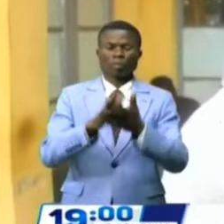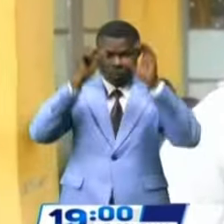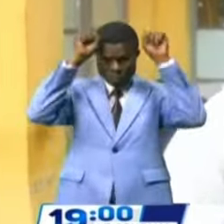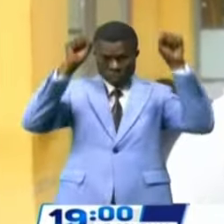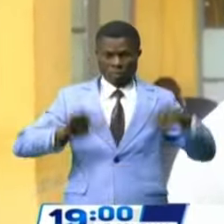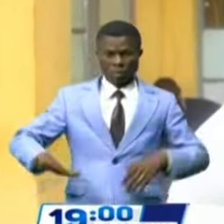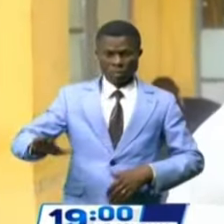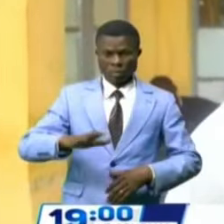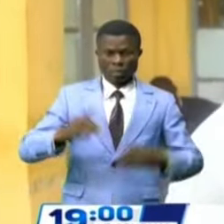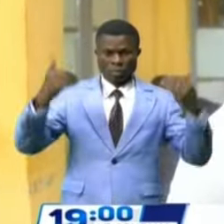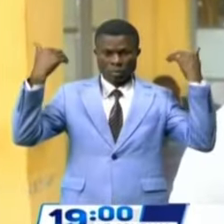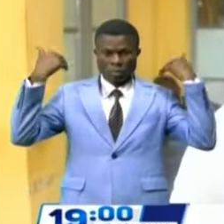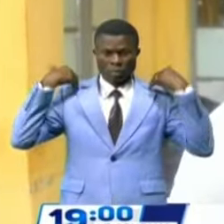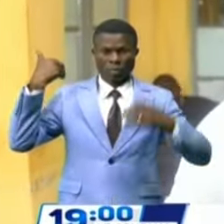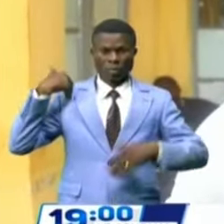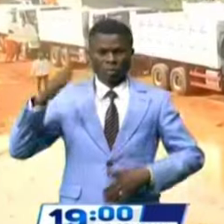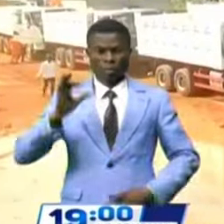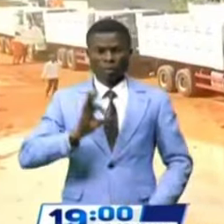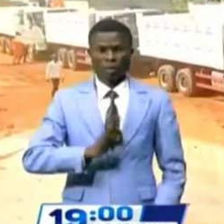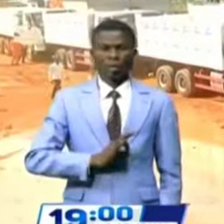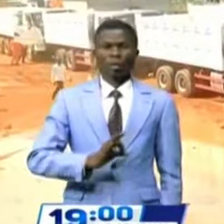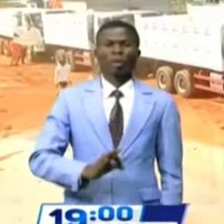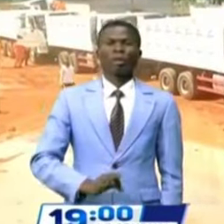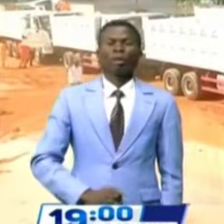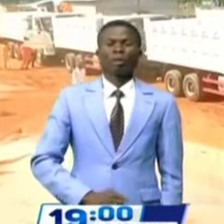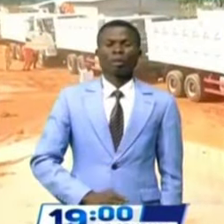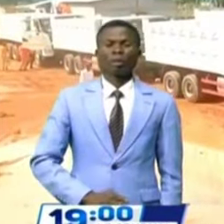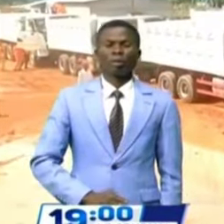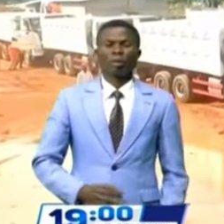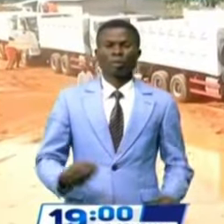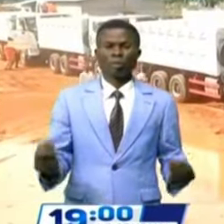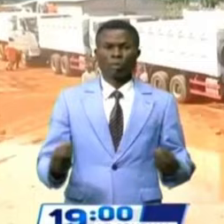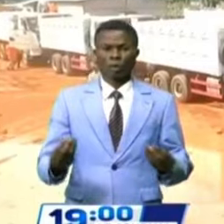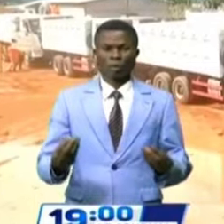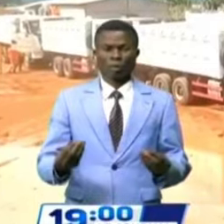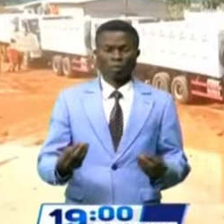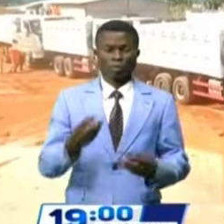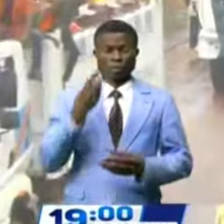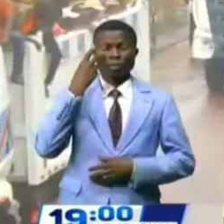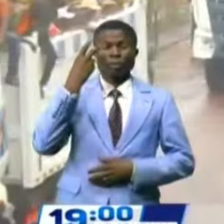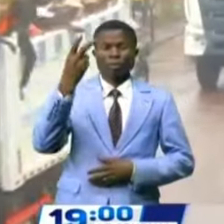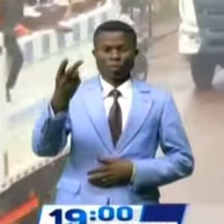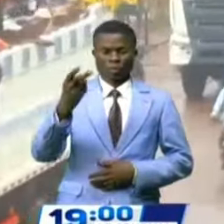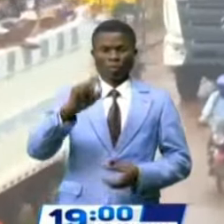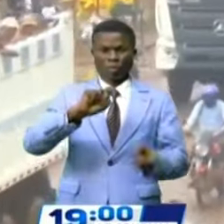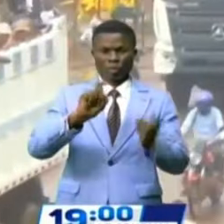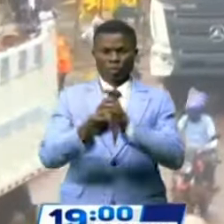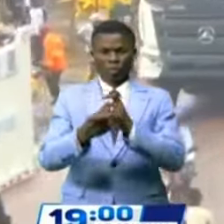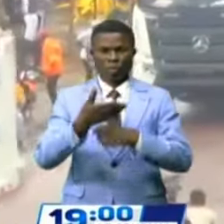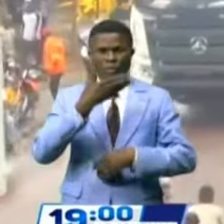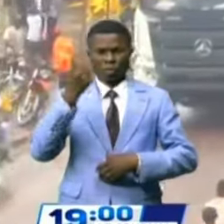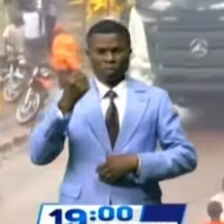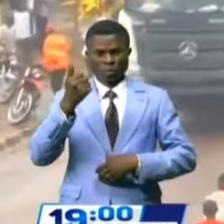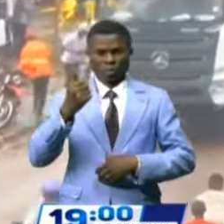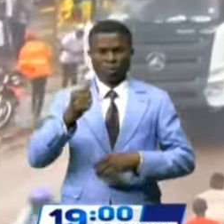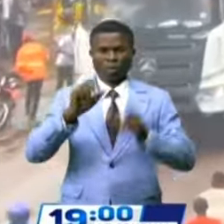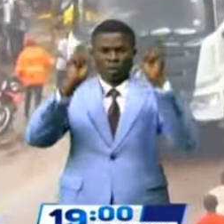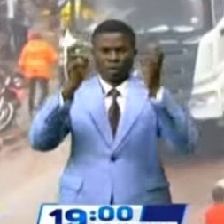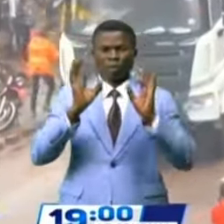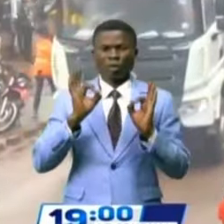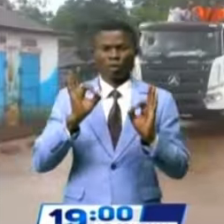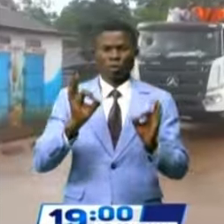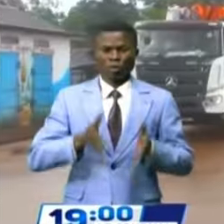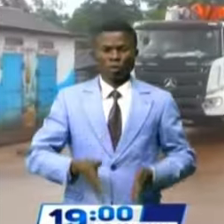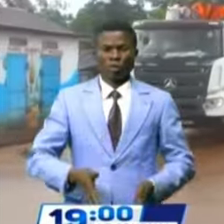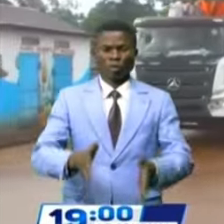la République, chef de l'État, Félix Antoine Tshisekedi-Tshilombo, pour sa vision de l'amélioration, de modernisation du réseau